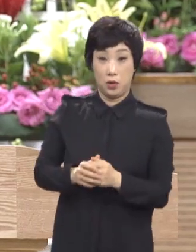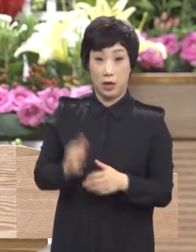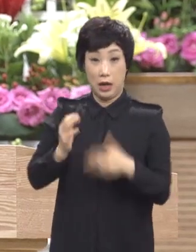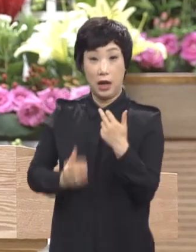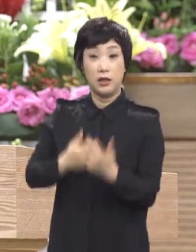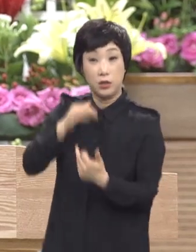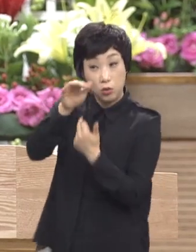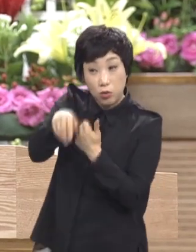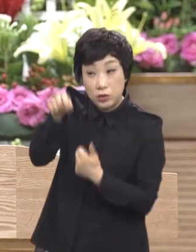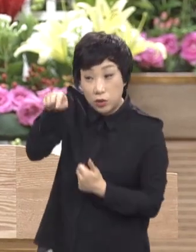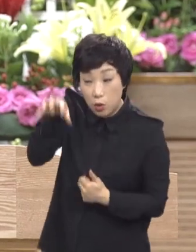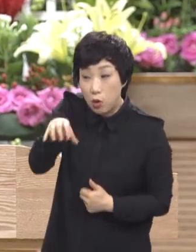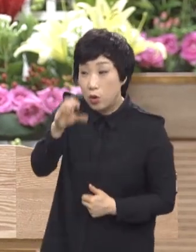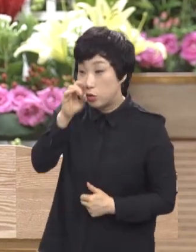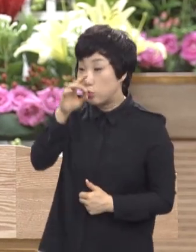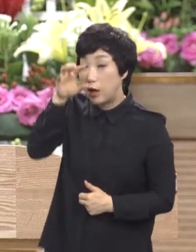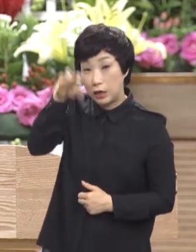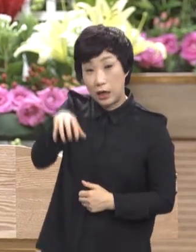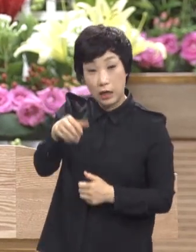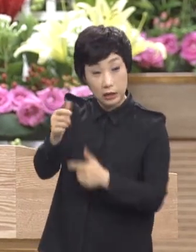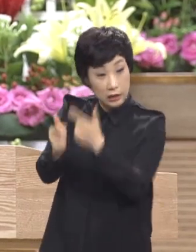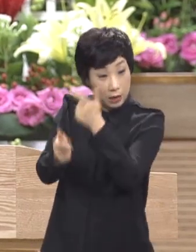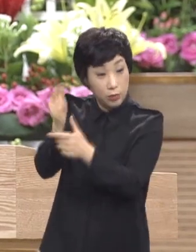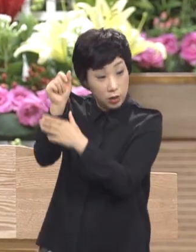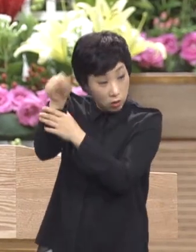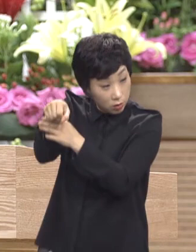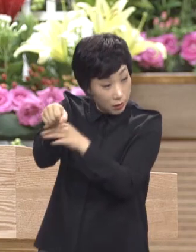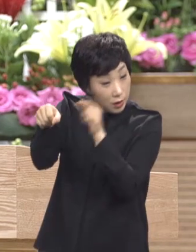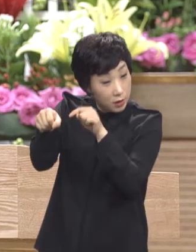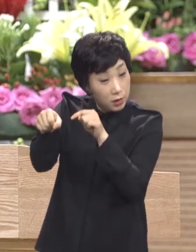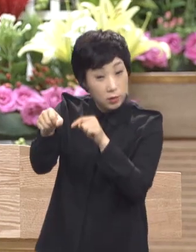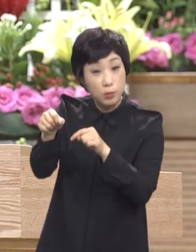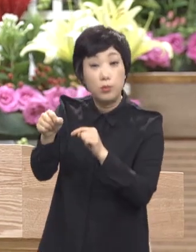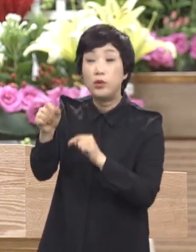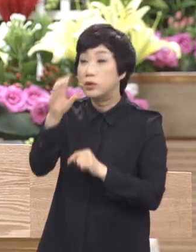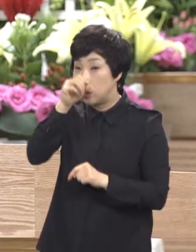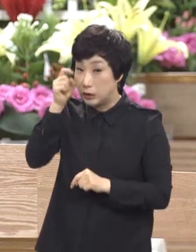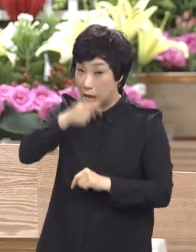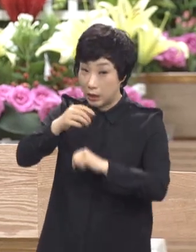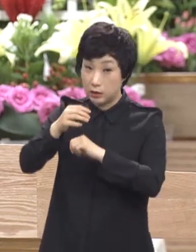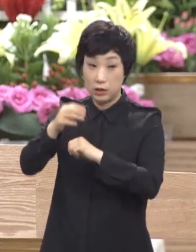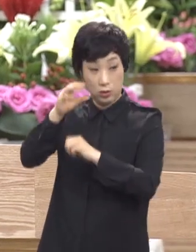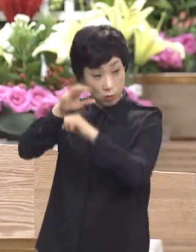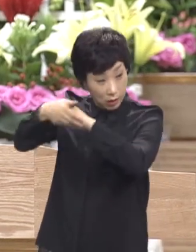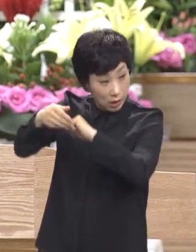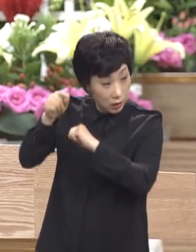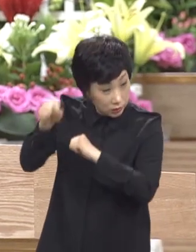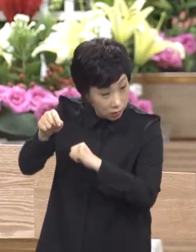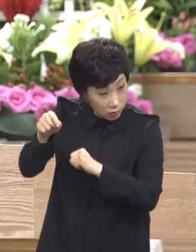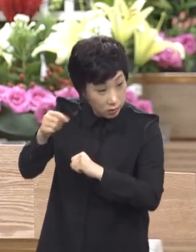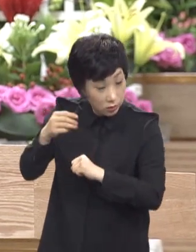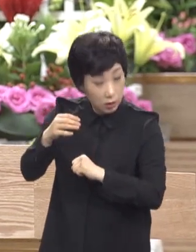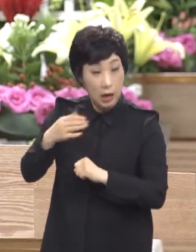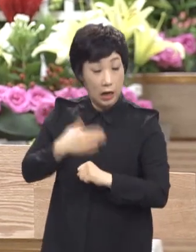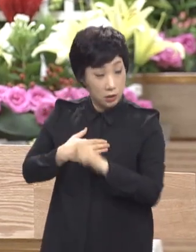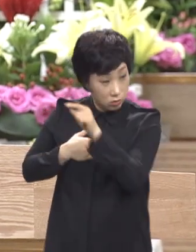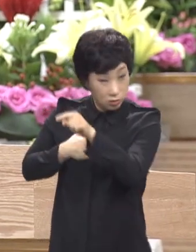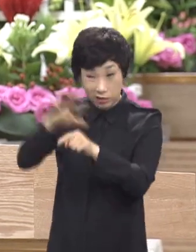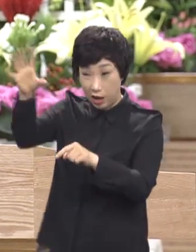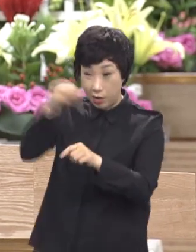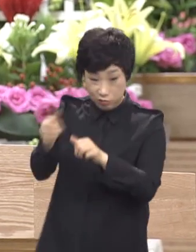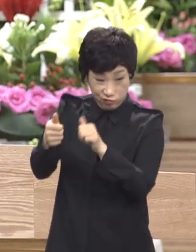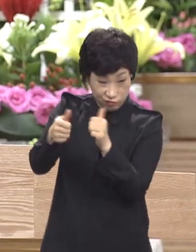동산 중앙에 있는 그 실과 그 선악을 알게 하는 나무다. 먹으면